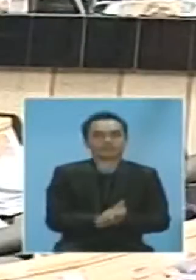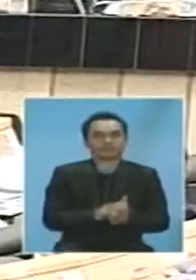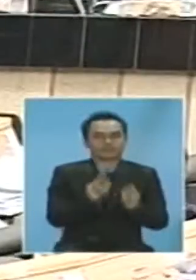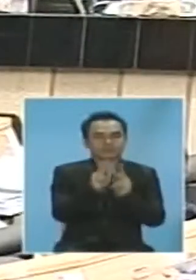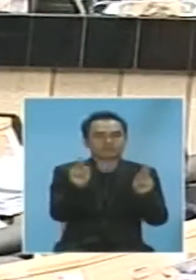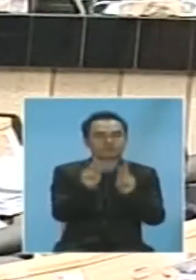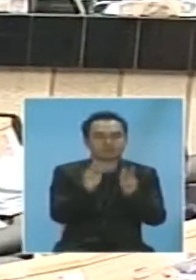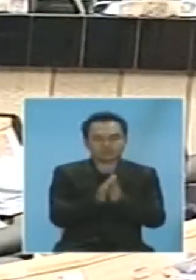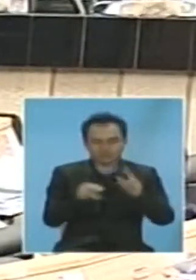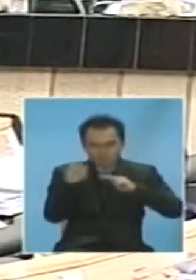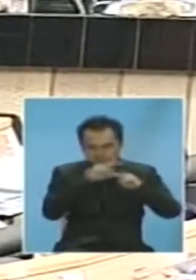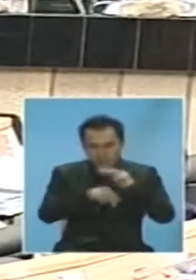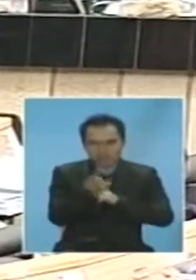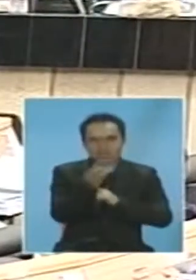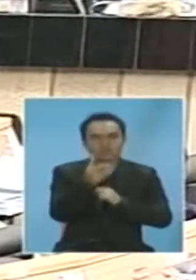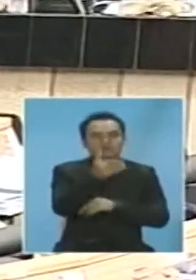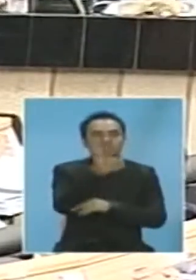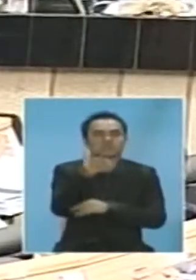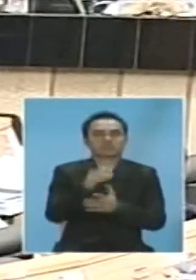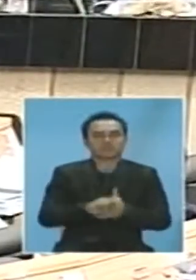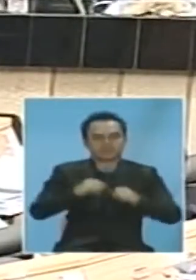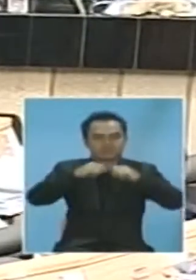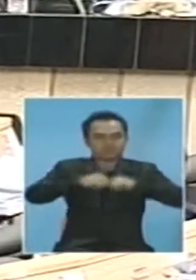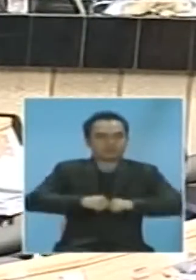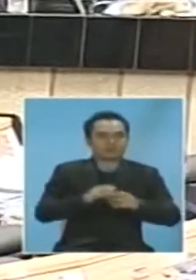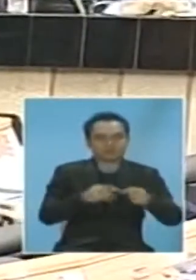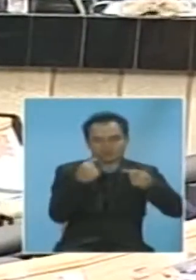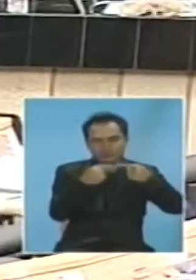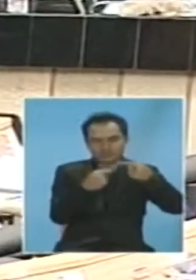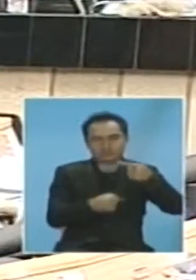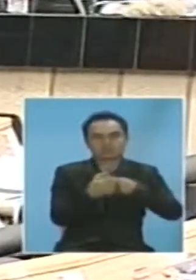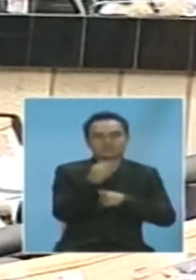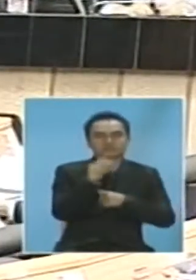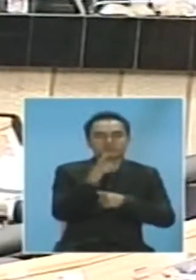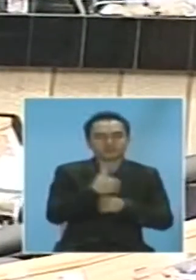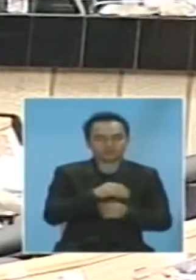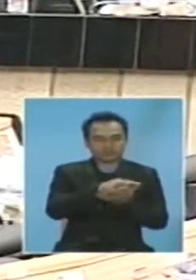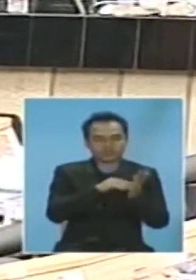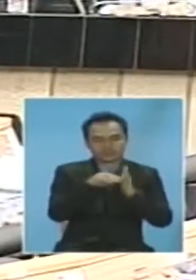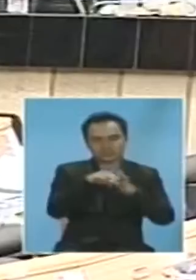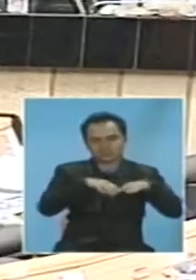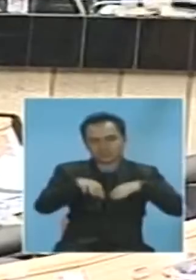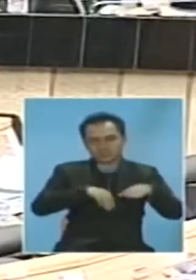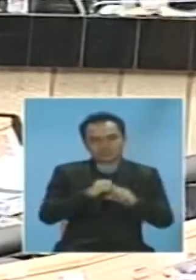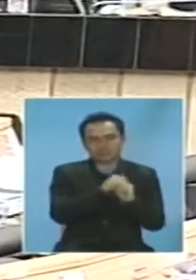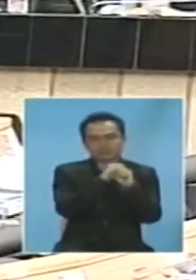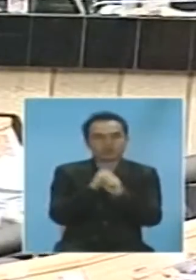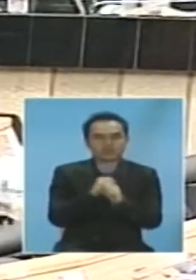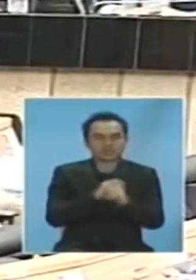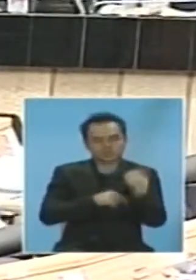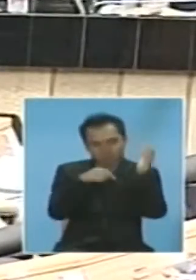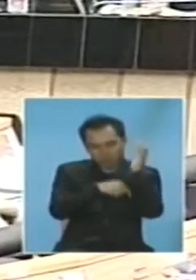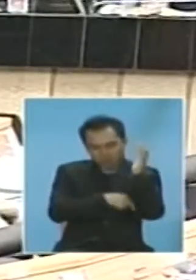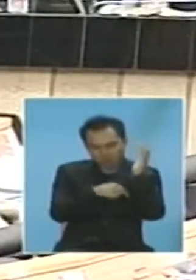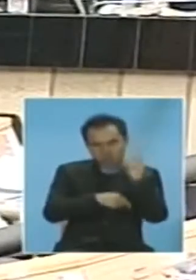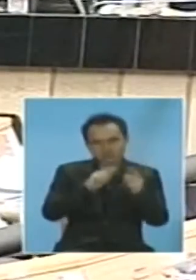รมการนโยบายข้าวแห่งชาติก็ได้มีมติ13ข้อเพื่อเป็นมาตรการในการป้องกันการทุจริตและมีการ